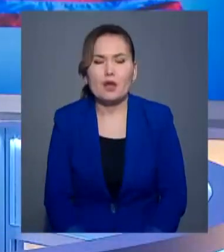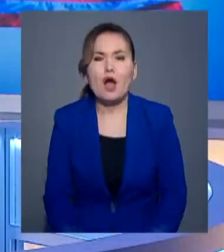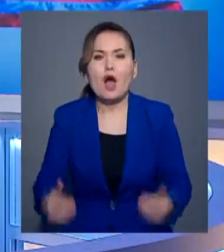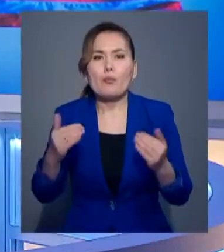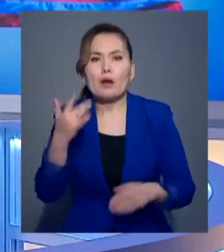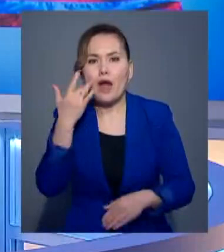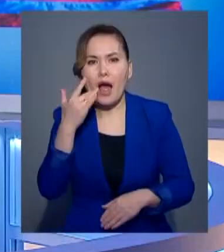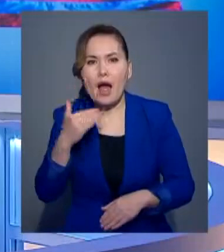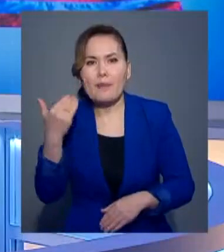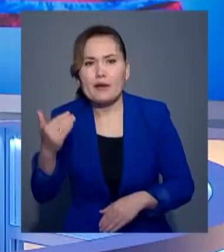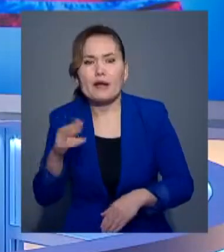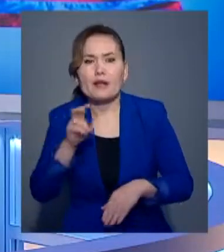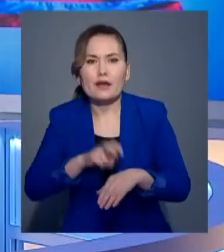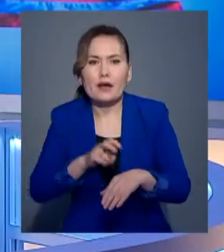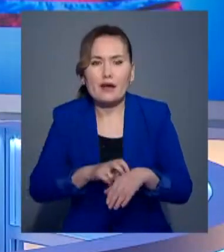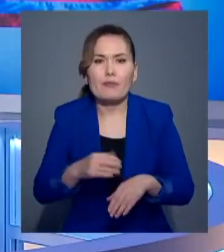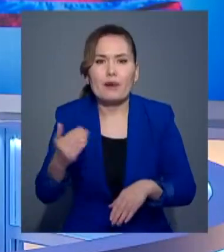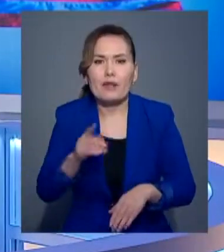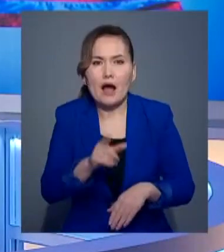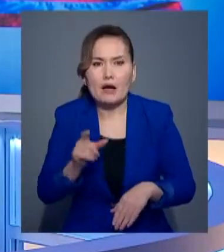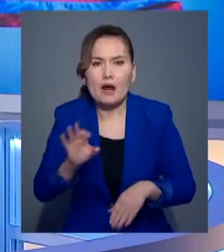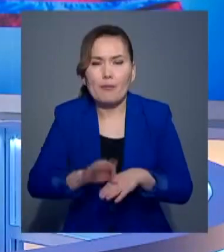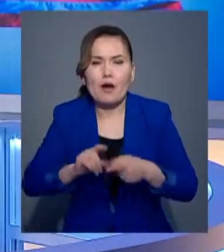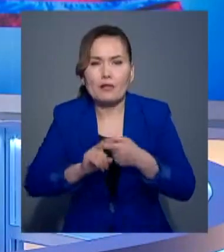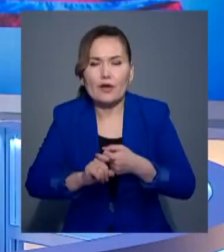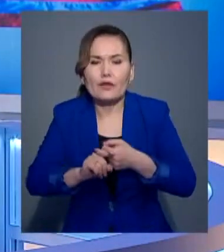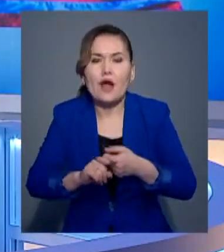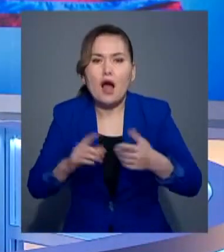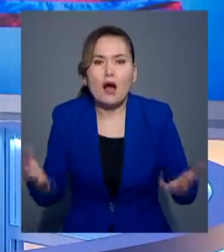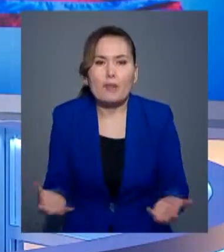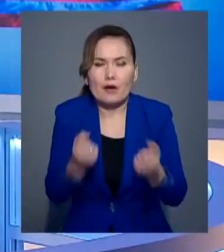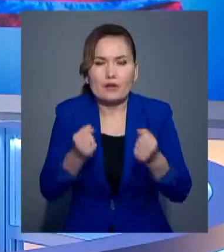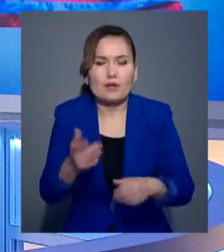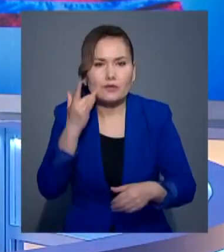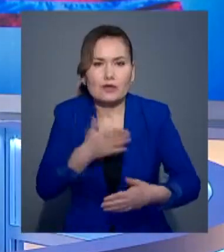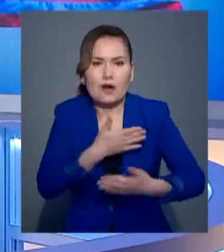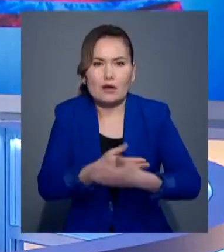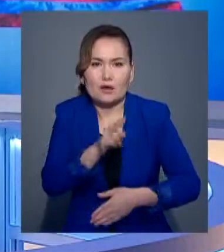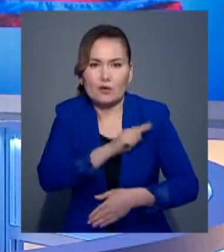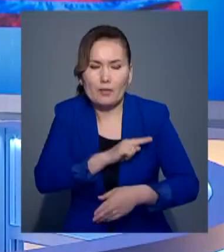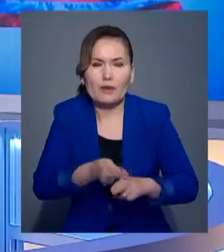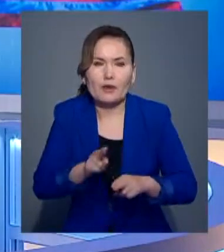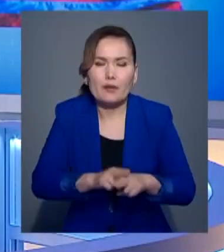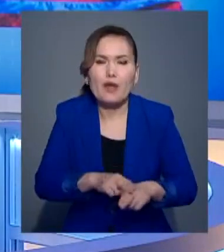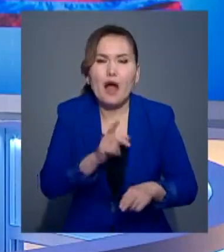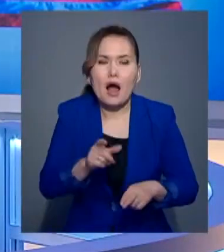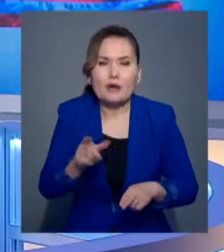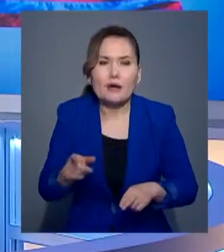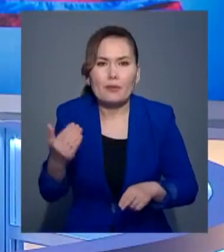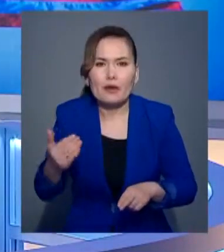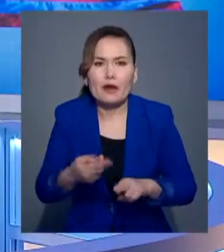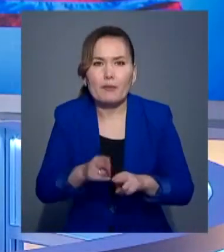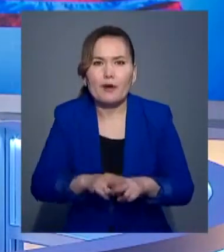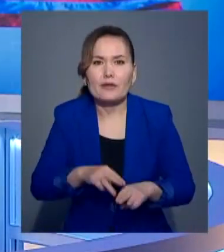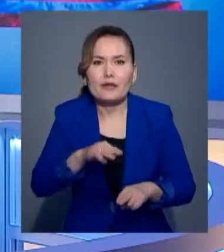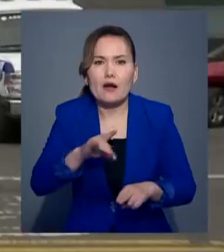Бүгінде Нью-Йорк дәрігерлері азаматтарда коронавирустен арашалап қалу үшін дамылсыз жұмыс істеп жатыр. Сондай адамдардың бірі Тамара